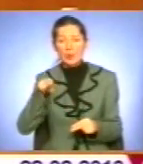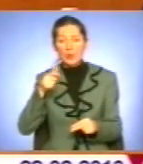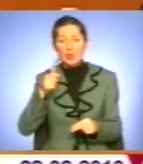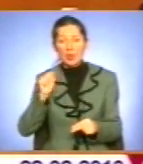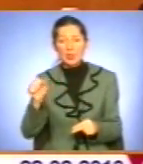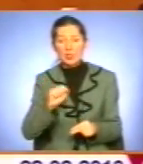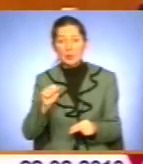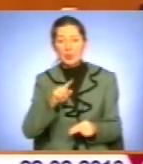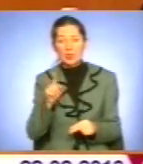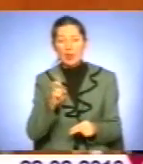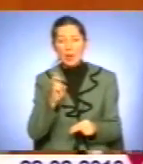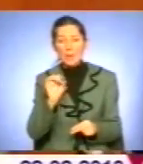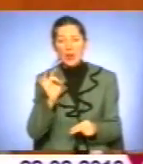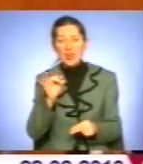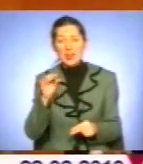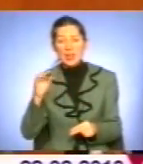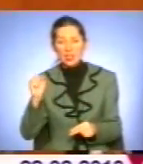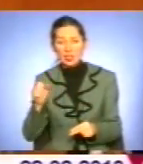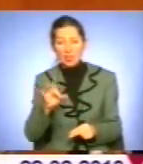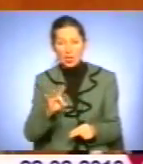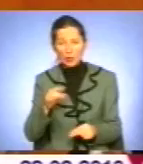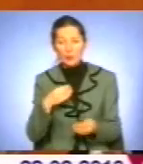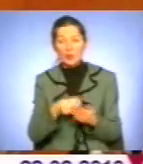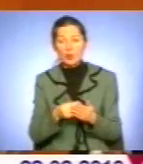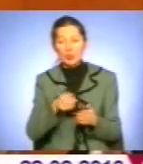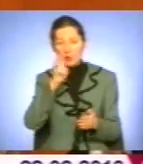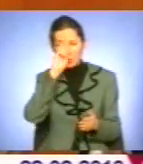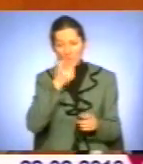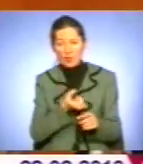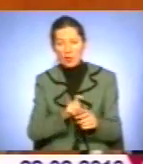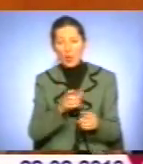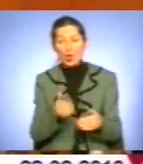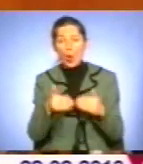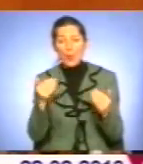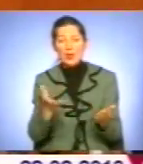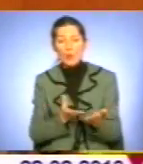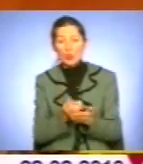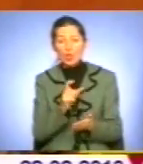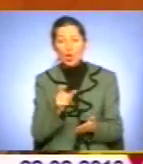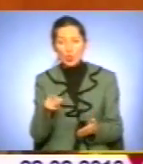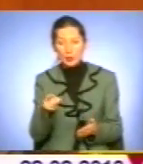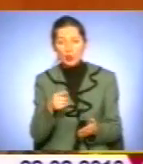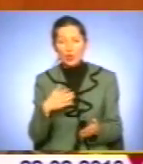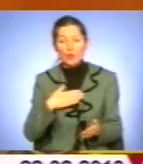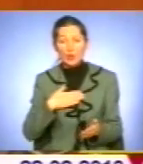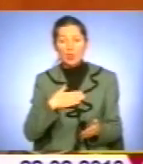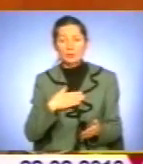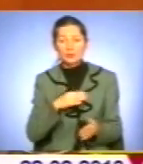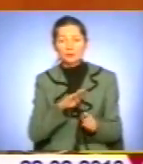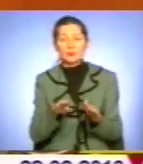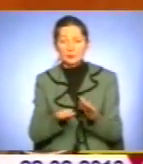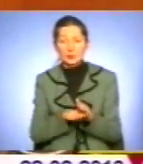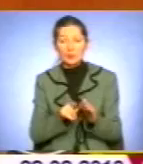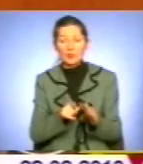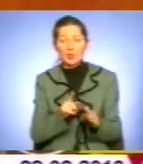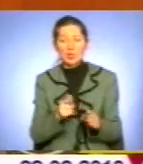Теребовлянському та Бережанському районах. Із коштів держави набагато більше виплачується людям тим, що нашим підопічним, чим